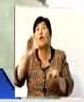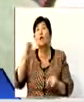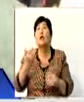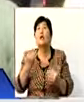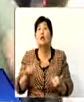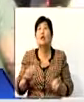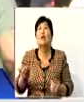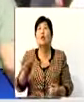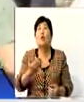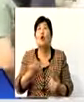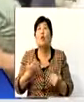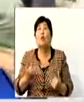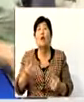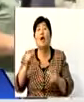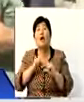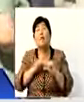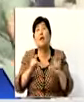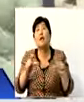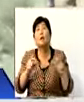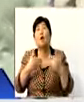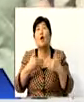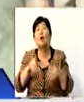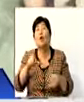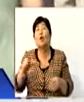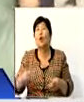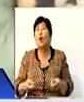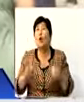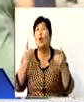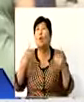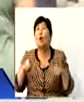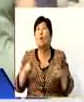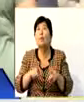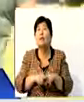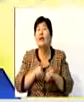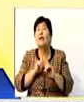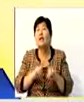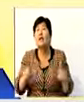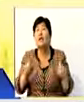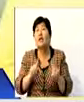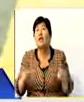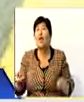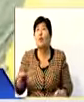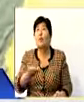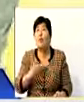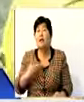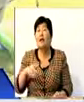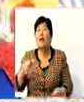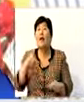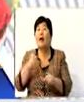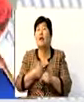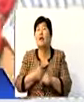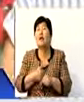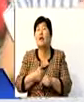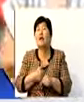Және биылғы мектеп түлектерінің үлкен бір ерекшелігі біздің алғашқы